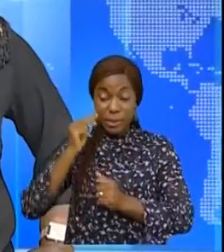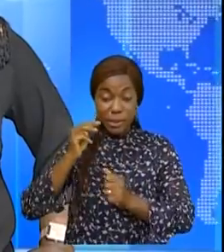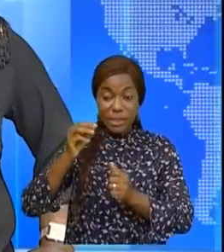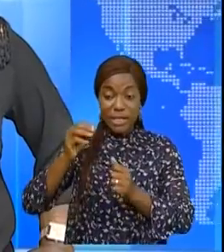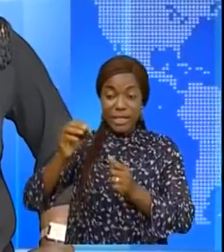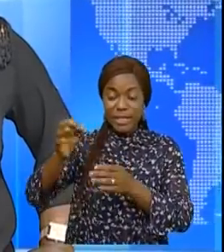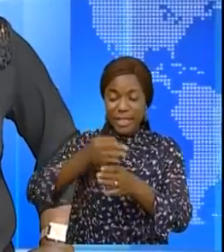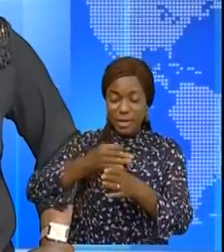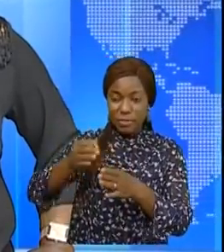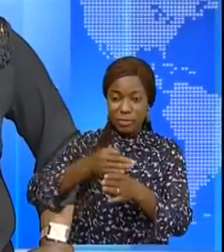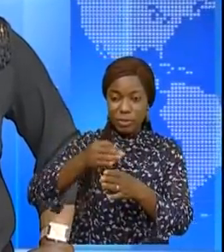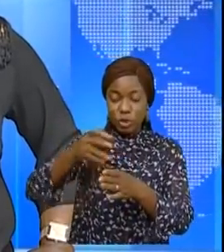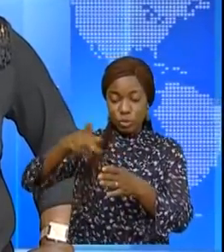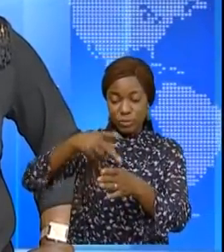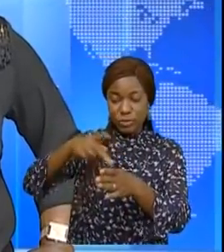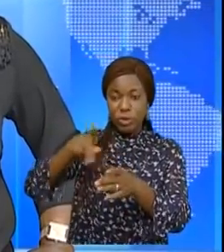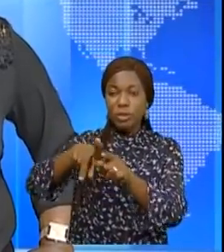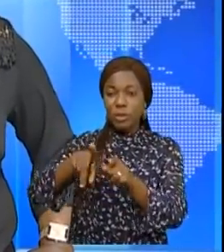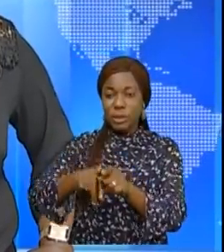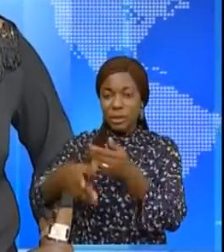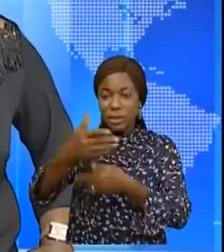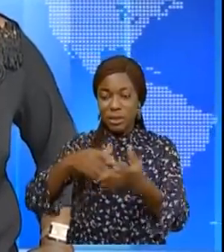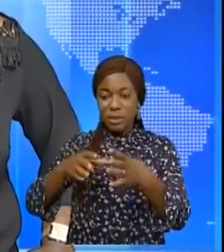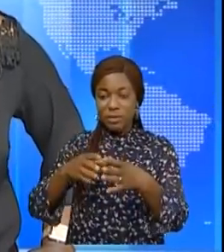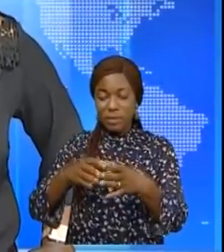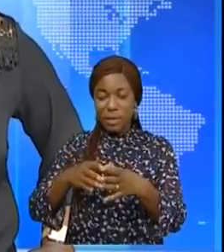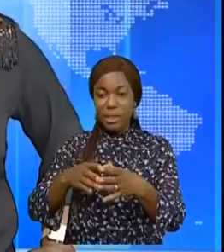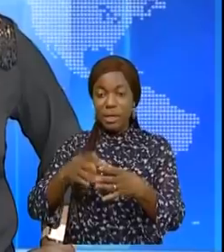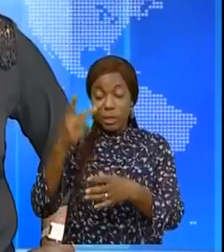échangé par la suite avec le représentant de l'ICC des trois